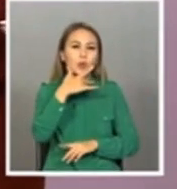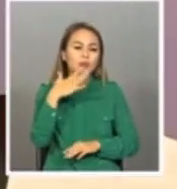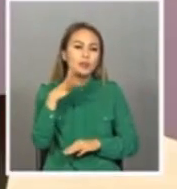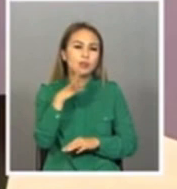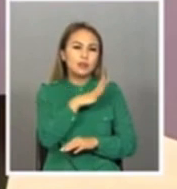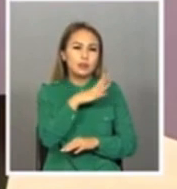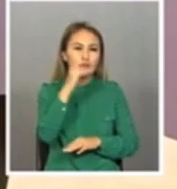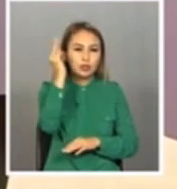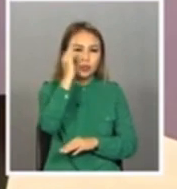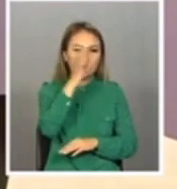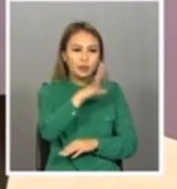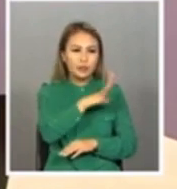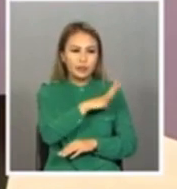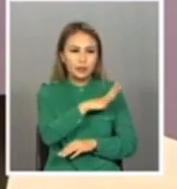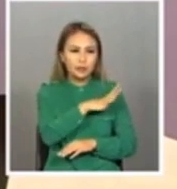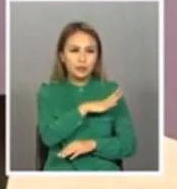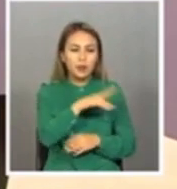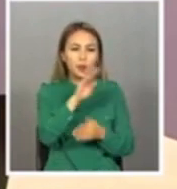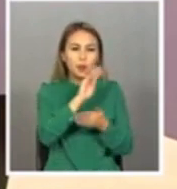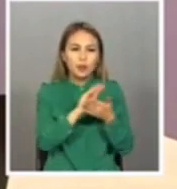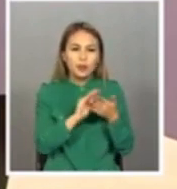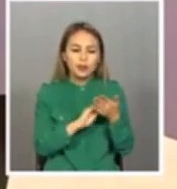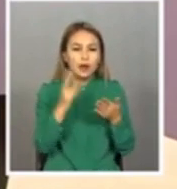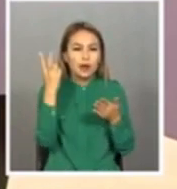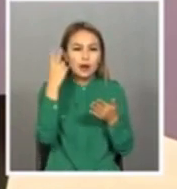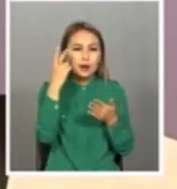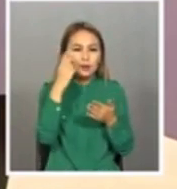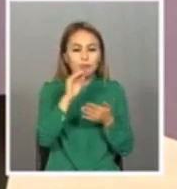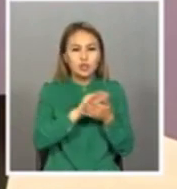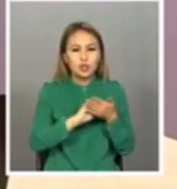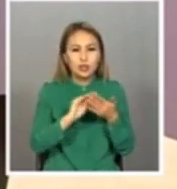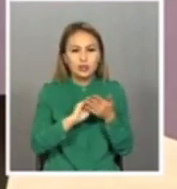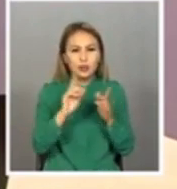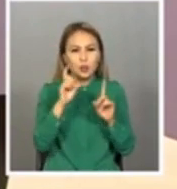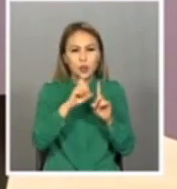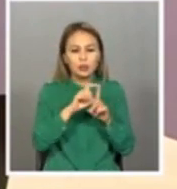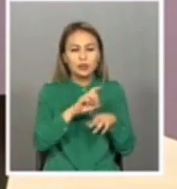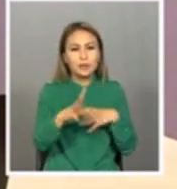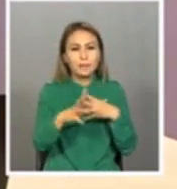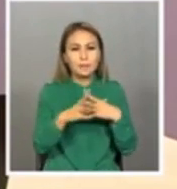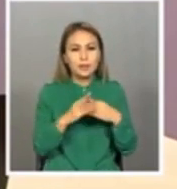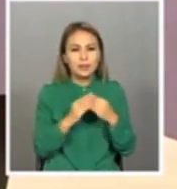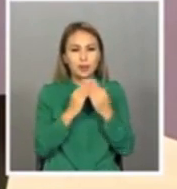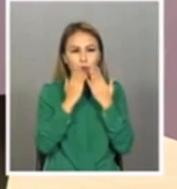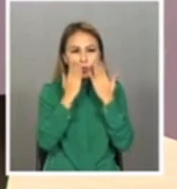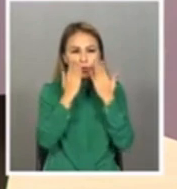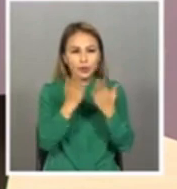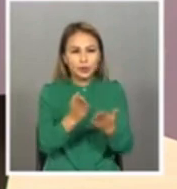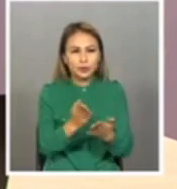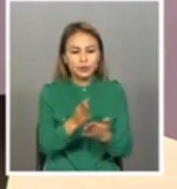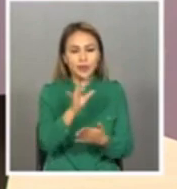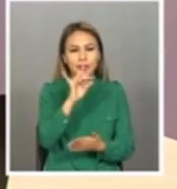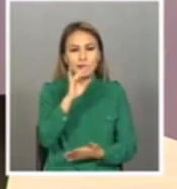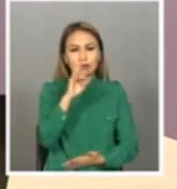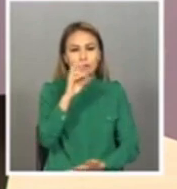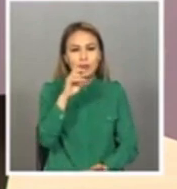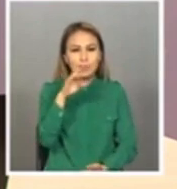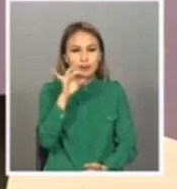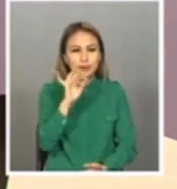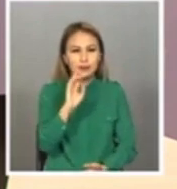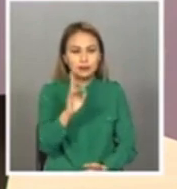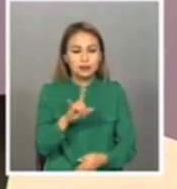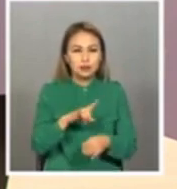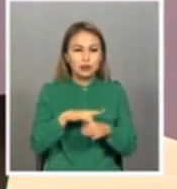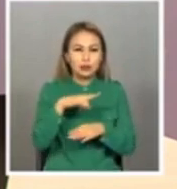екен. Өлеңдегі қарамен жазылған сөздерді бірге оқиық. Инелік,